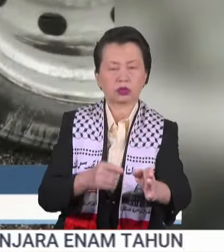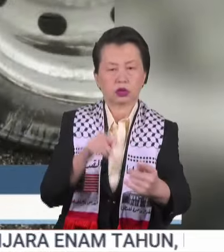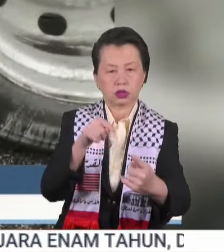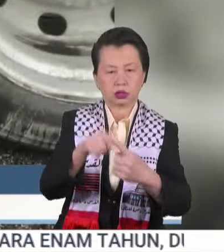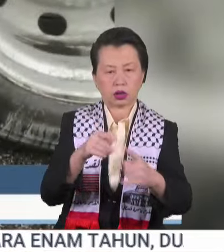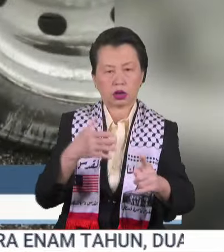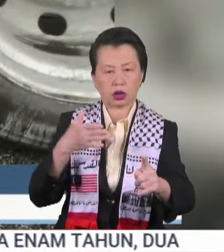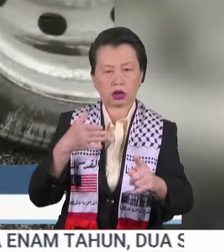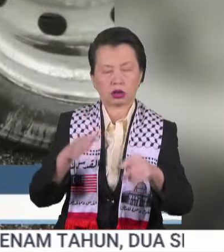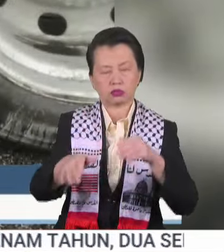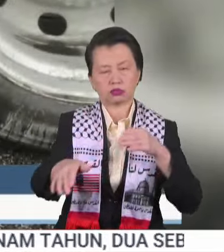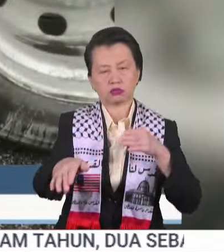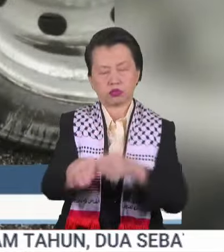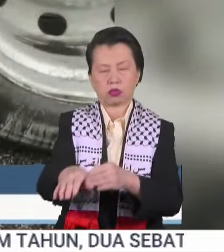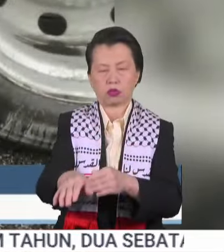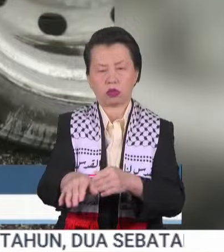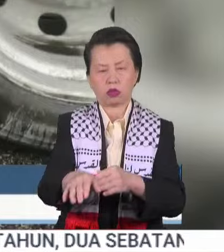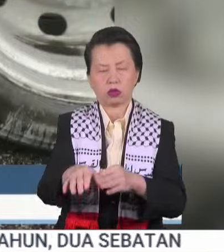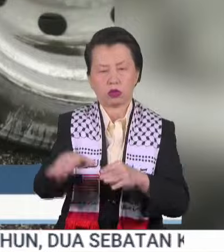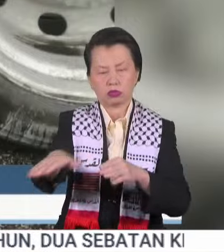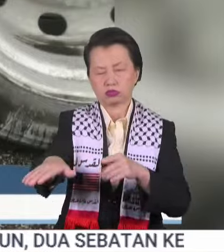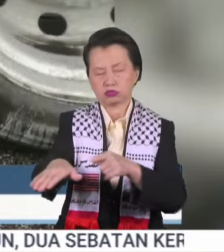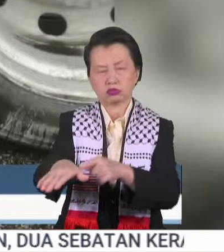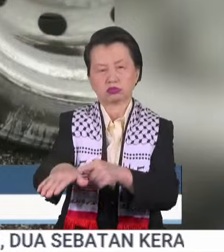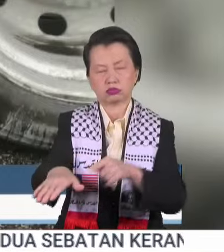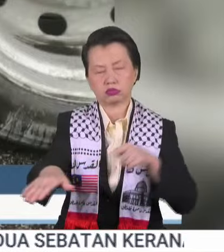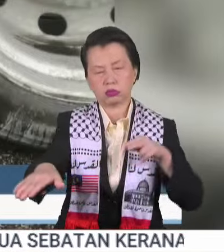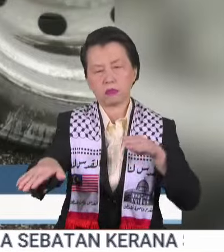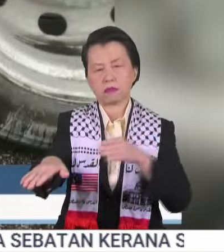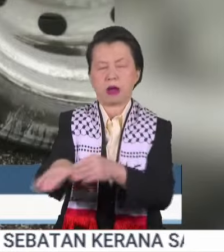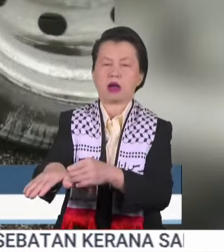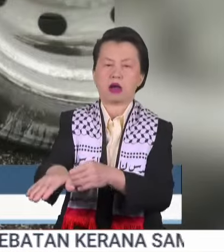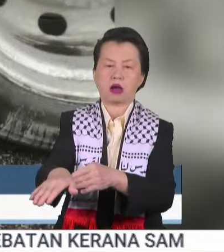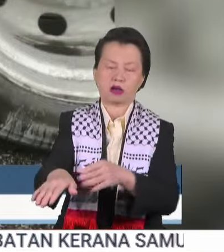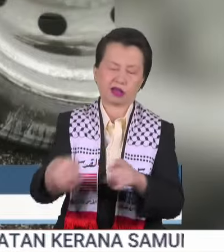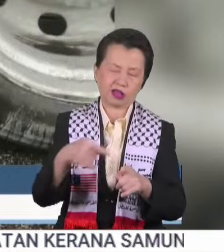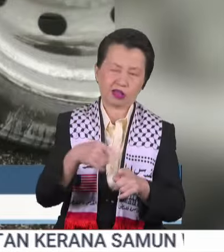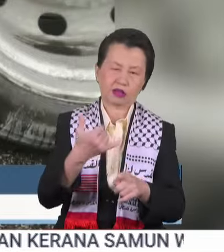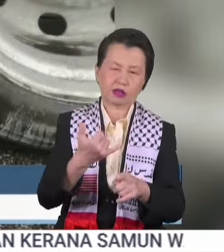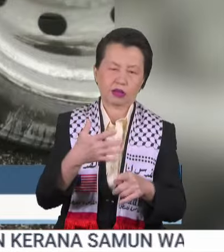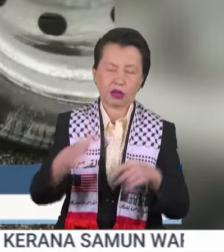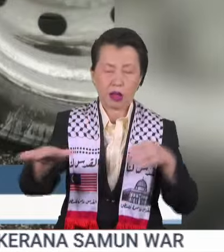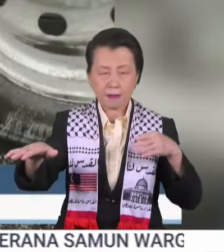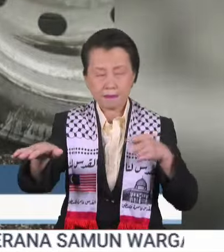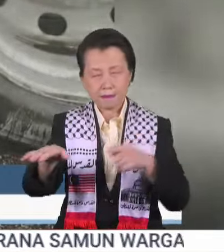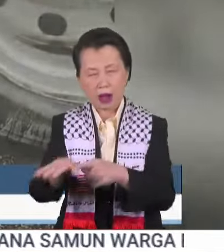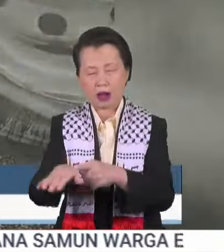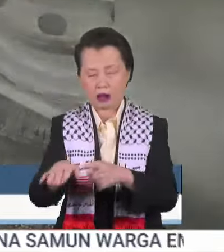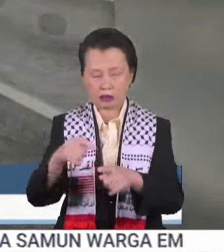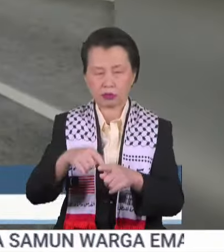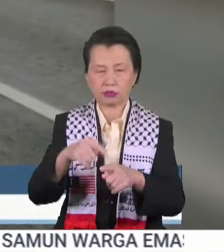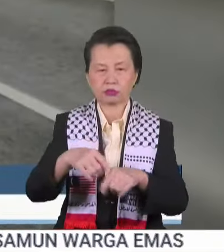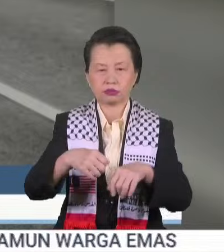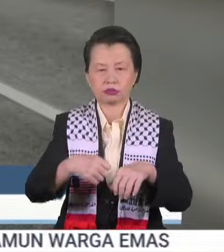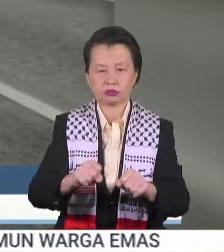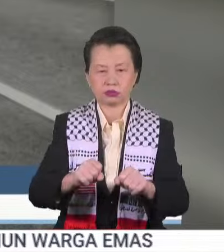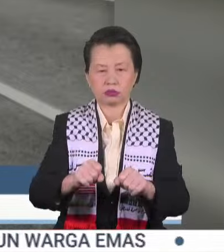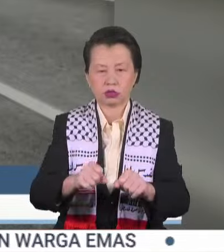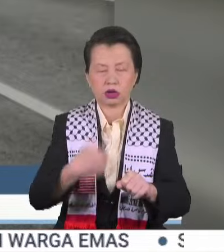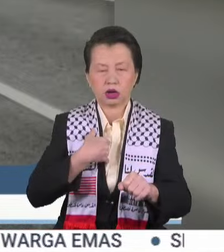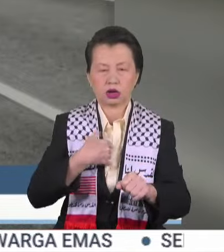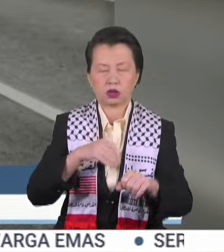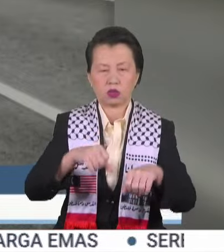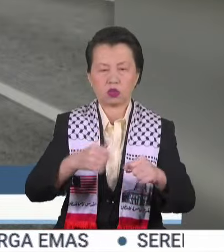telah melanggar tayar belakang sebuah lori yang parkir di tepi jalan lorong kiri. Akibat pelanggaran itu, motosikal milik mangsa telah